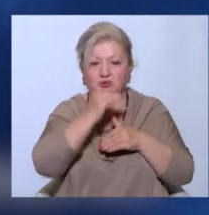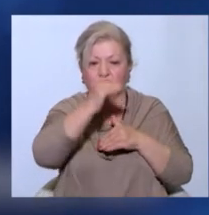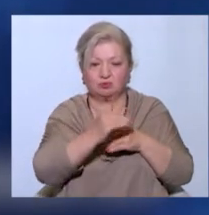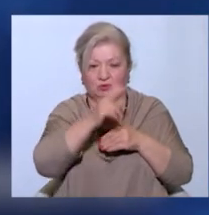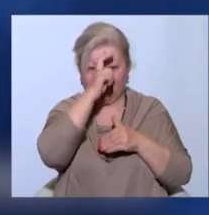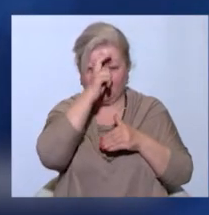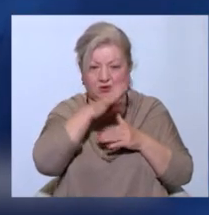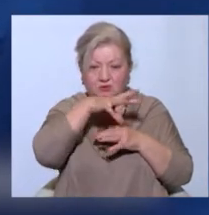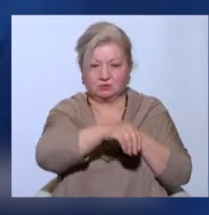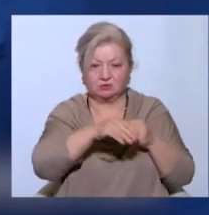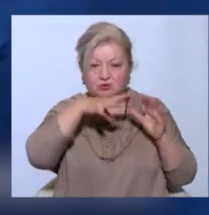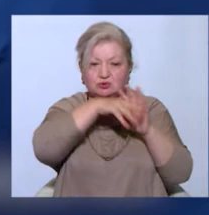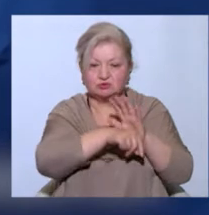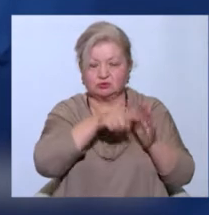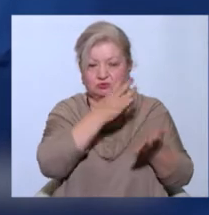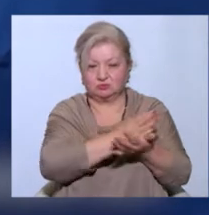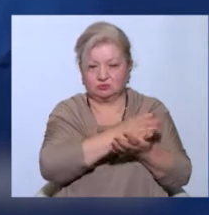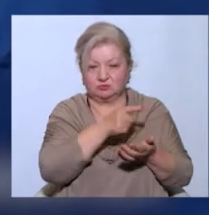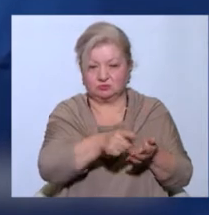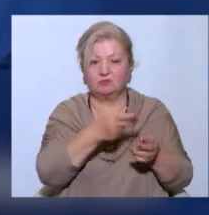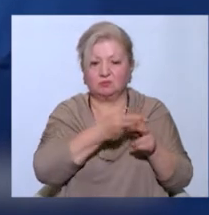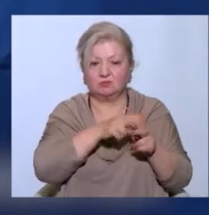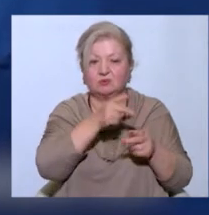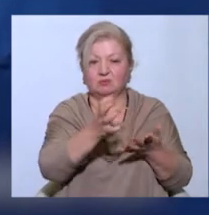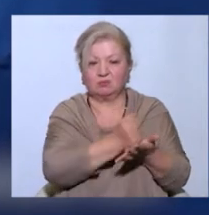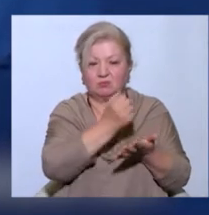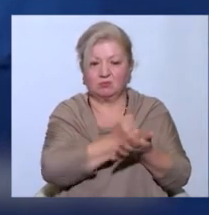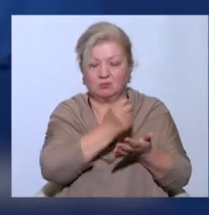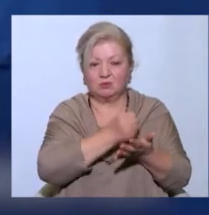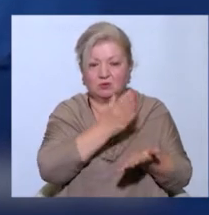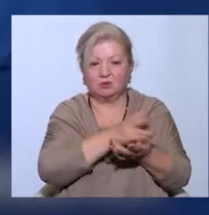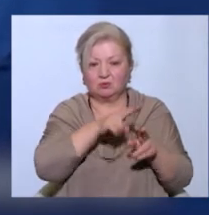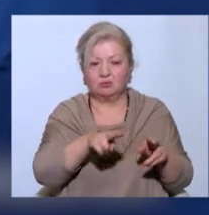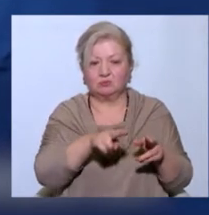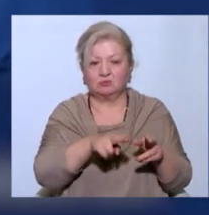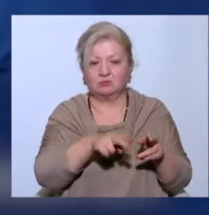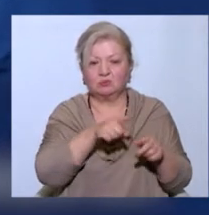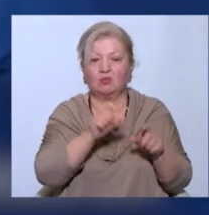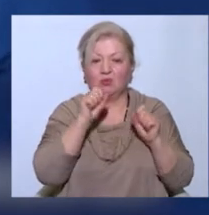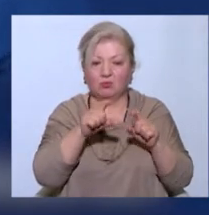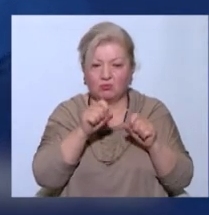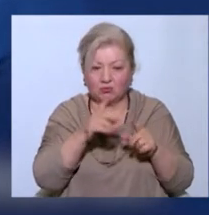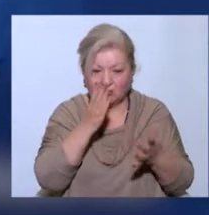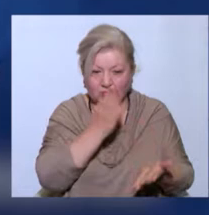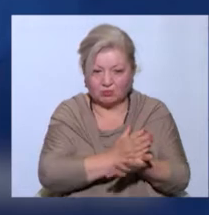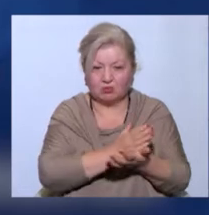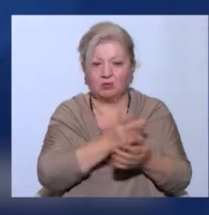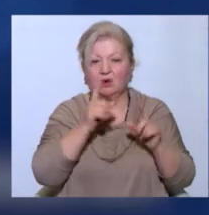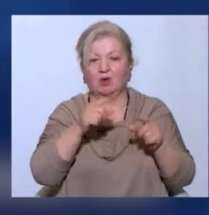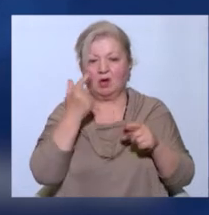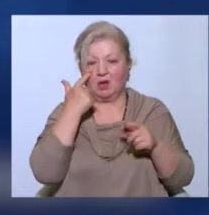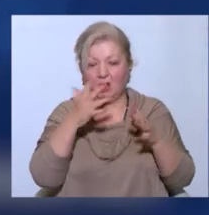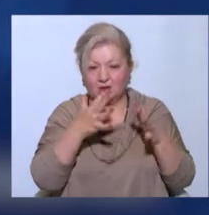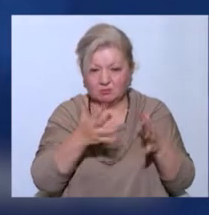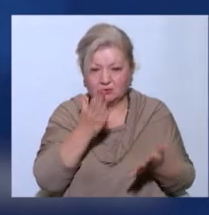წარმოადგენს ქვეყნის შიდა ბირთვს და აქ მოიპოვება ისეთი მინერალური რესურსები, როგორიც არის ოქრო, როგორიც არის ალმასი, როგორიც